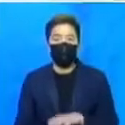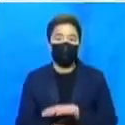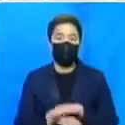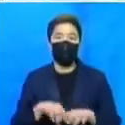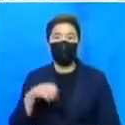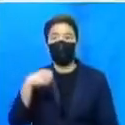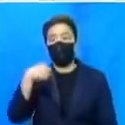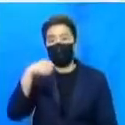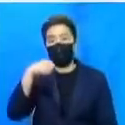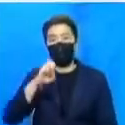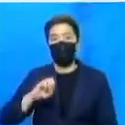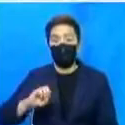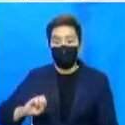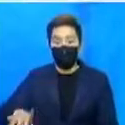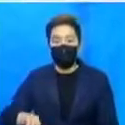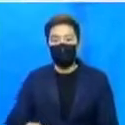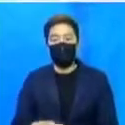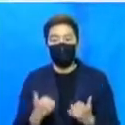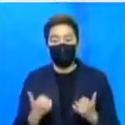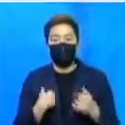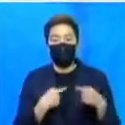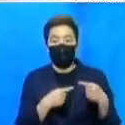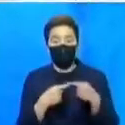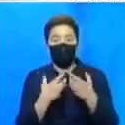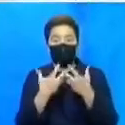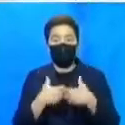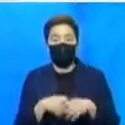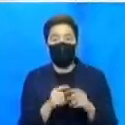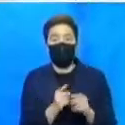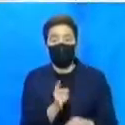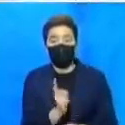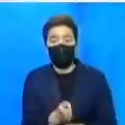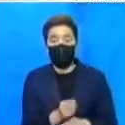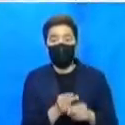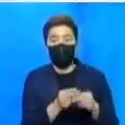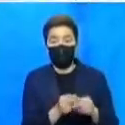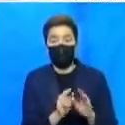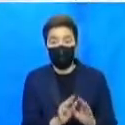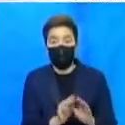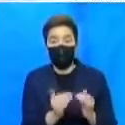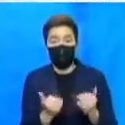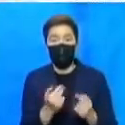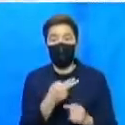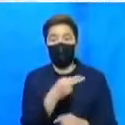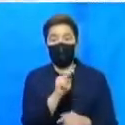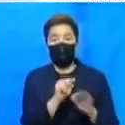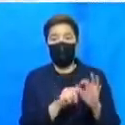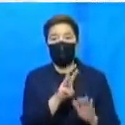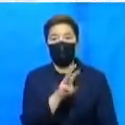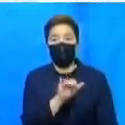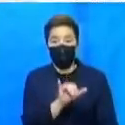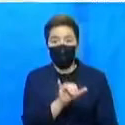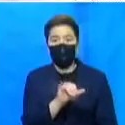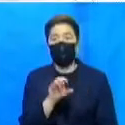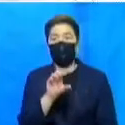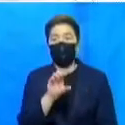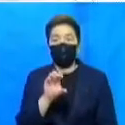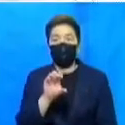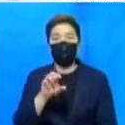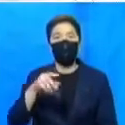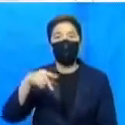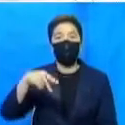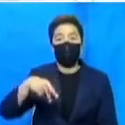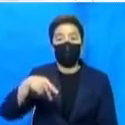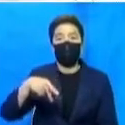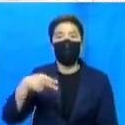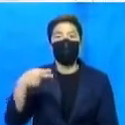และหลักสิบต่อไปจะใช้เครื่องออกรางวัลไฟฟ้าอัตโนมัติหลักหน่วยหลักร้อยหลักพัน